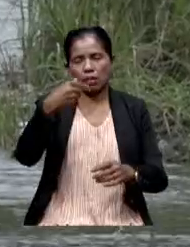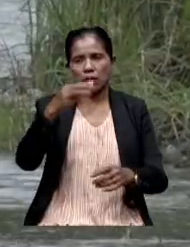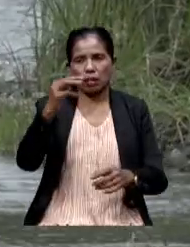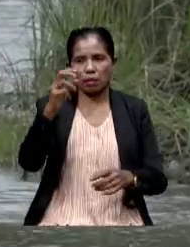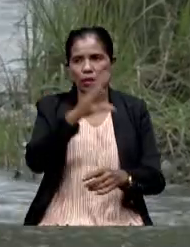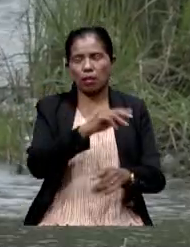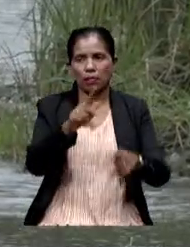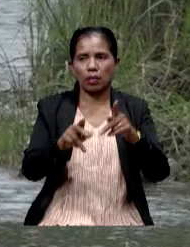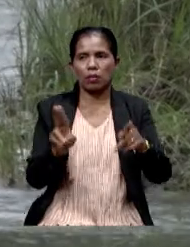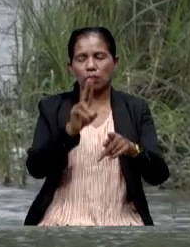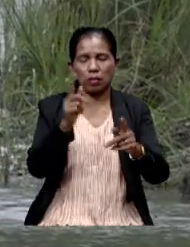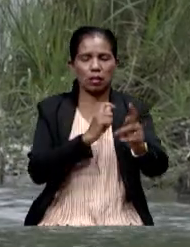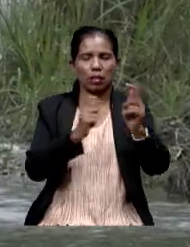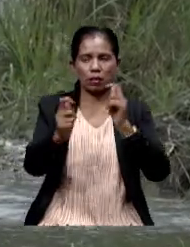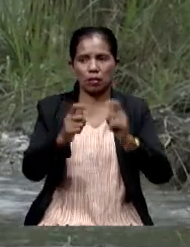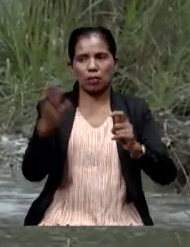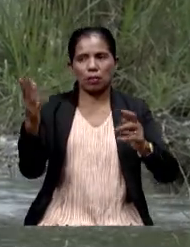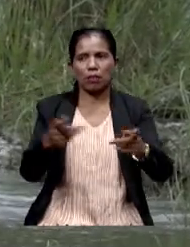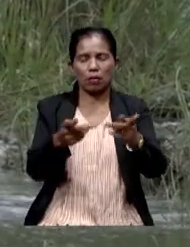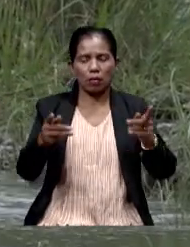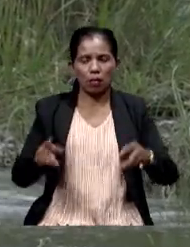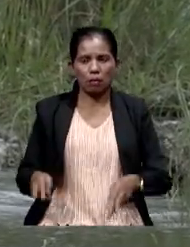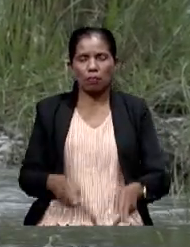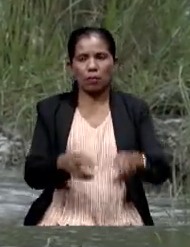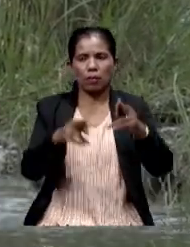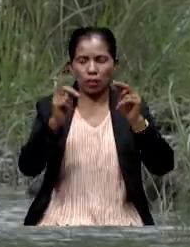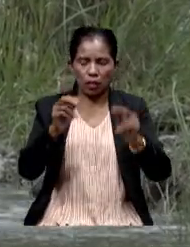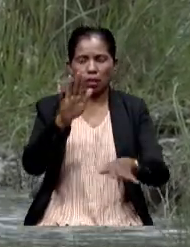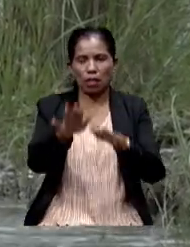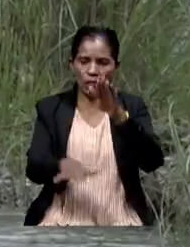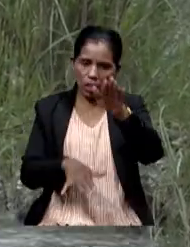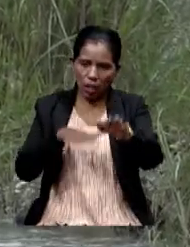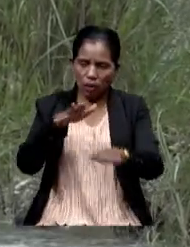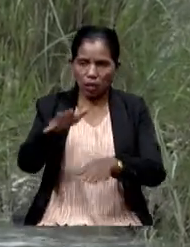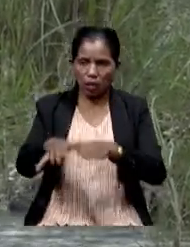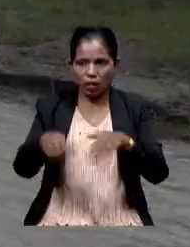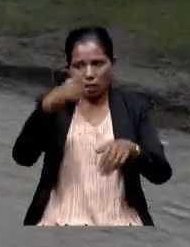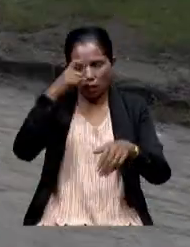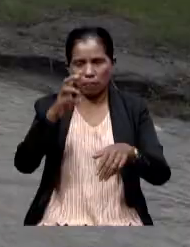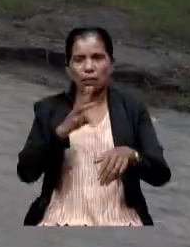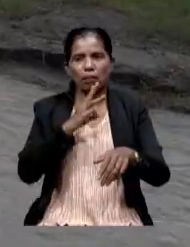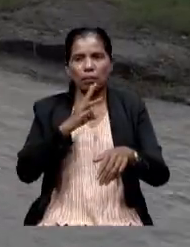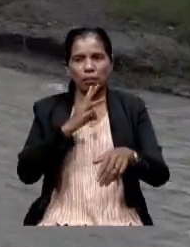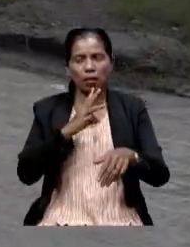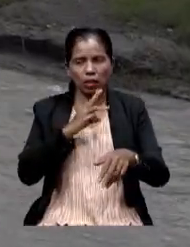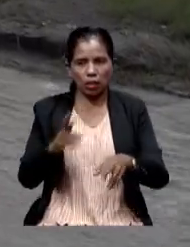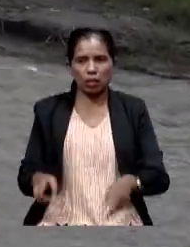Sira nebe uza transporte to iha are mota welolo, tenki tun lau ain deit tama be mota nebe halai ba